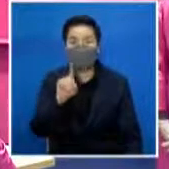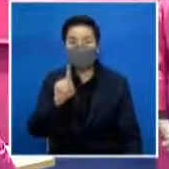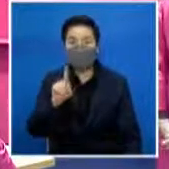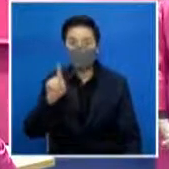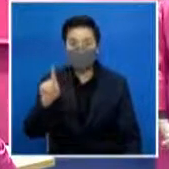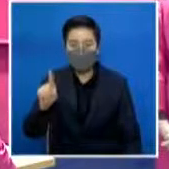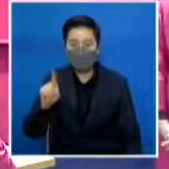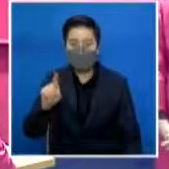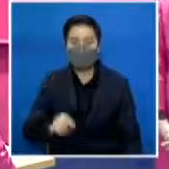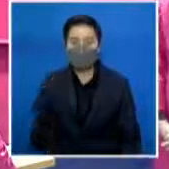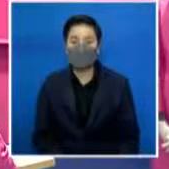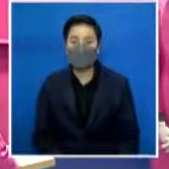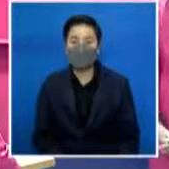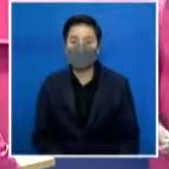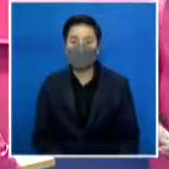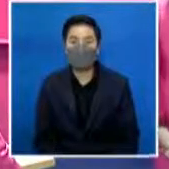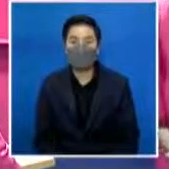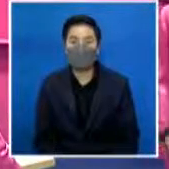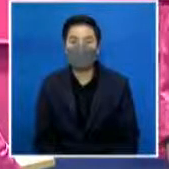7711